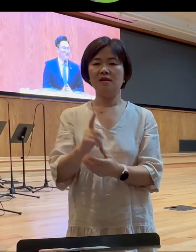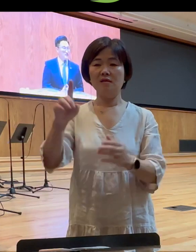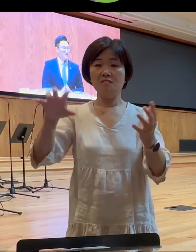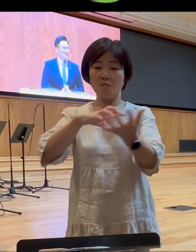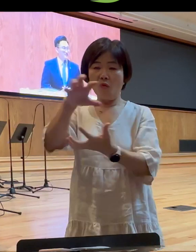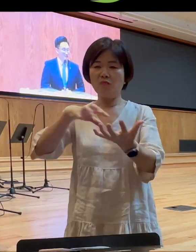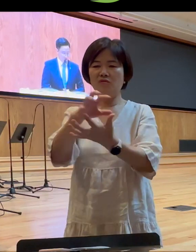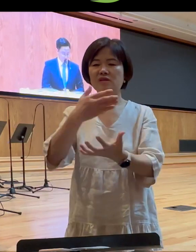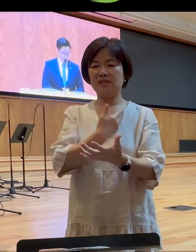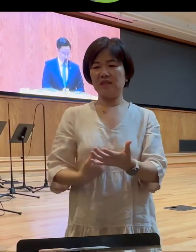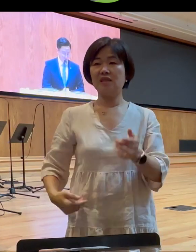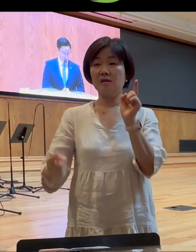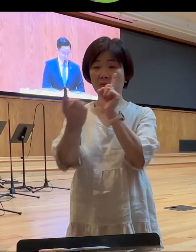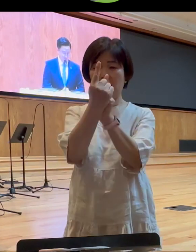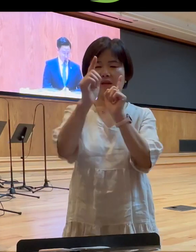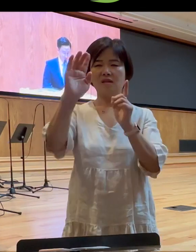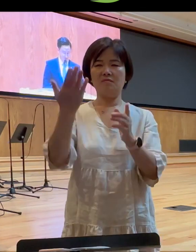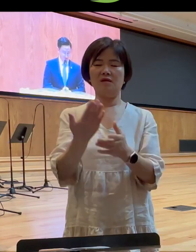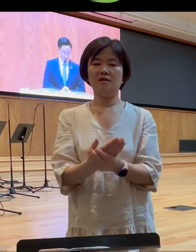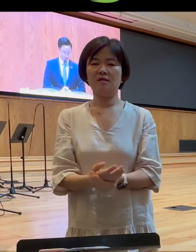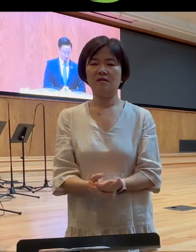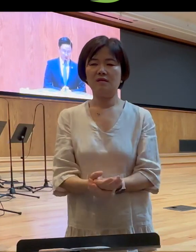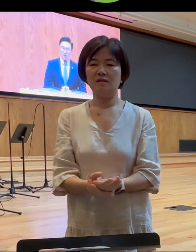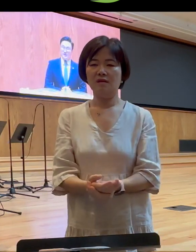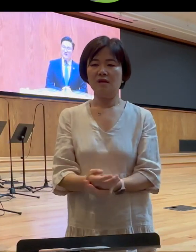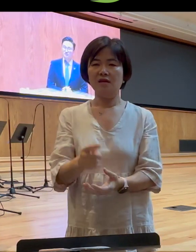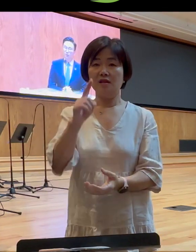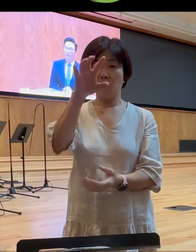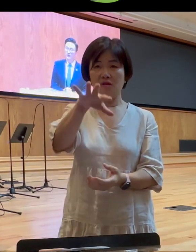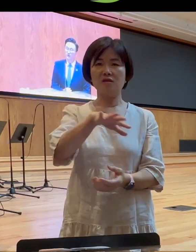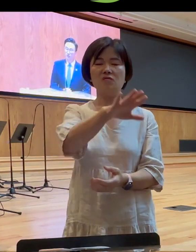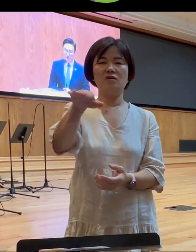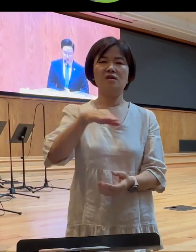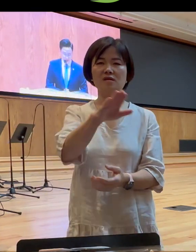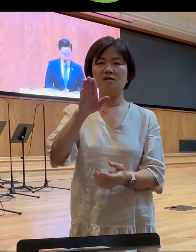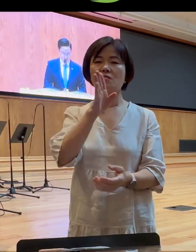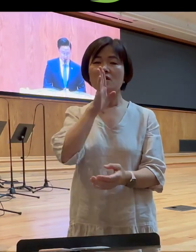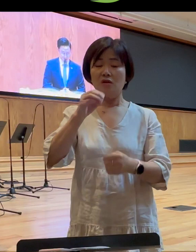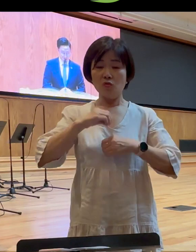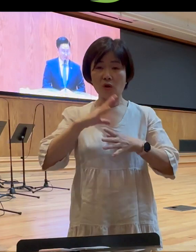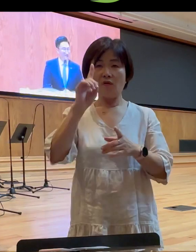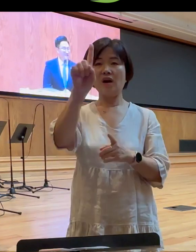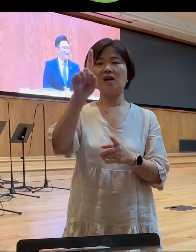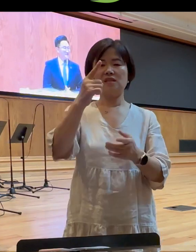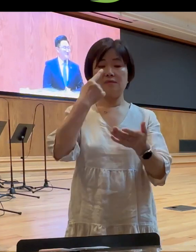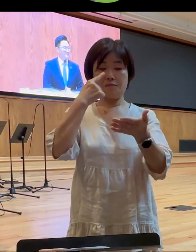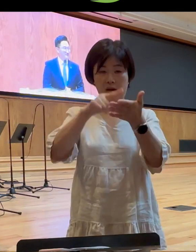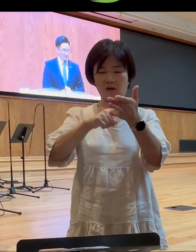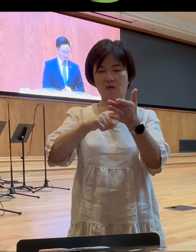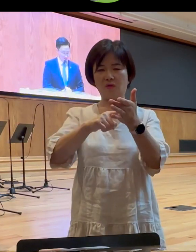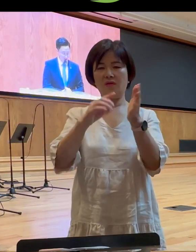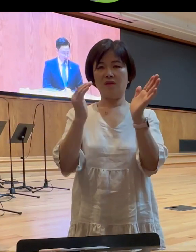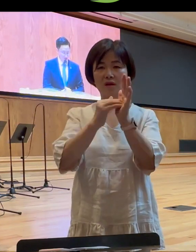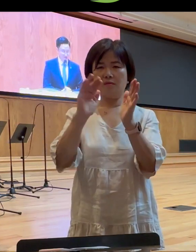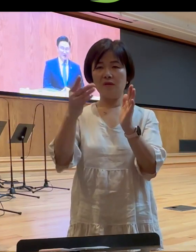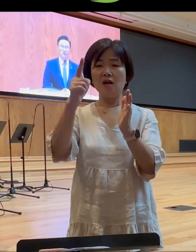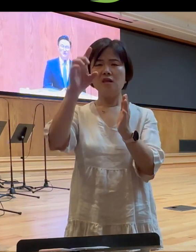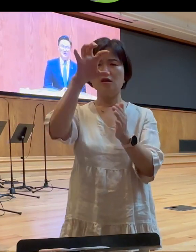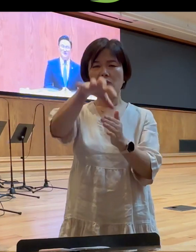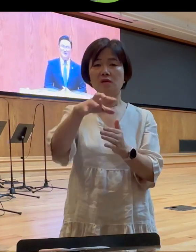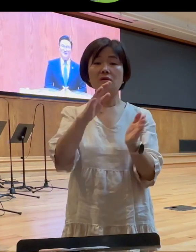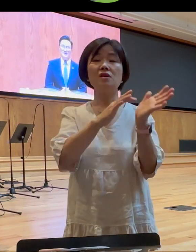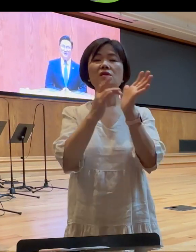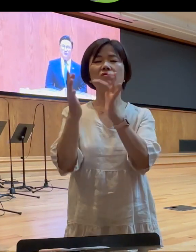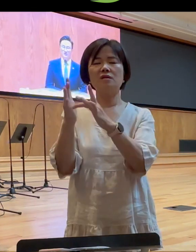폭풍을 제자들이 만난 것이죠. 여기서 우리는 본문에서 놀라운 한 가지 사실을 발견하는데요. 이 상황에서